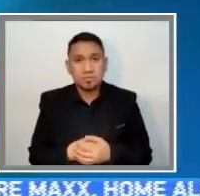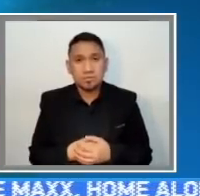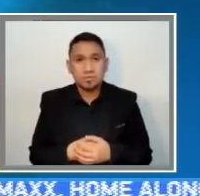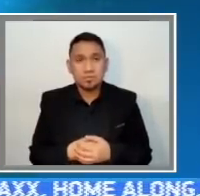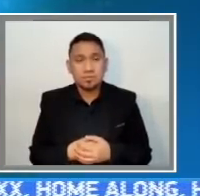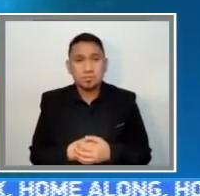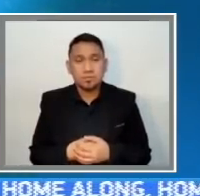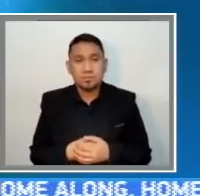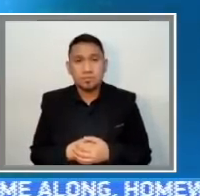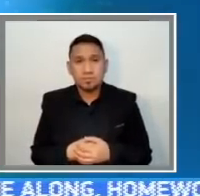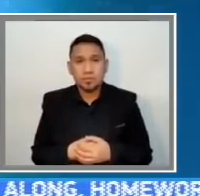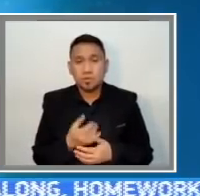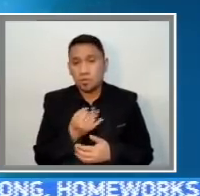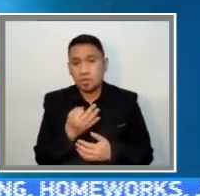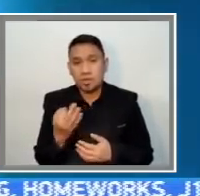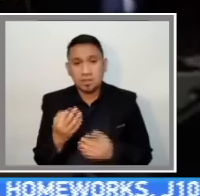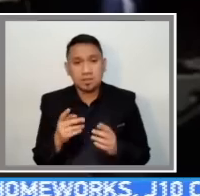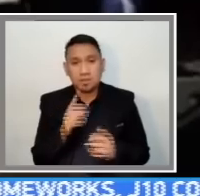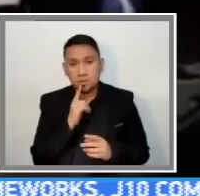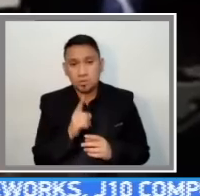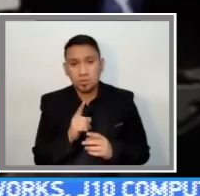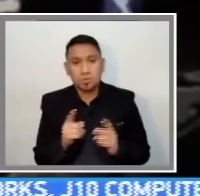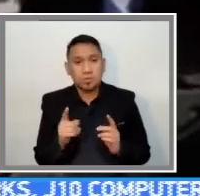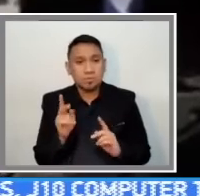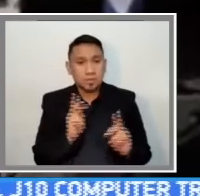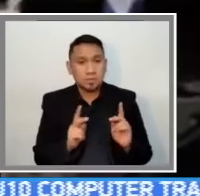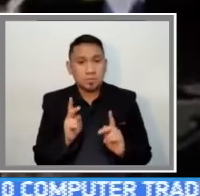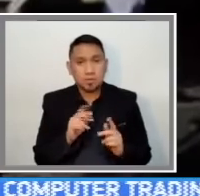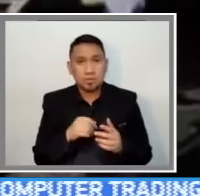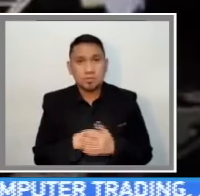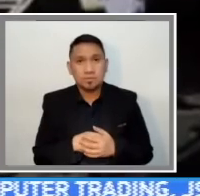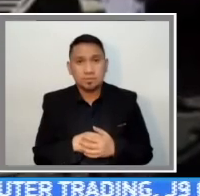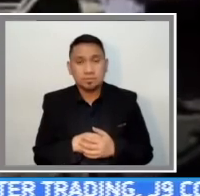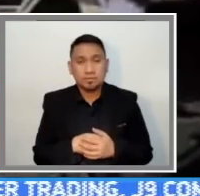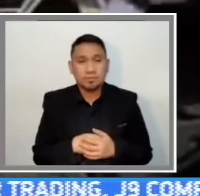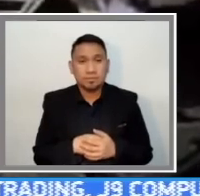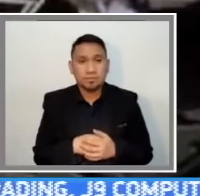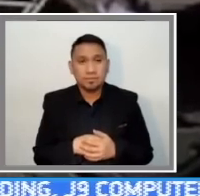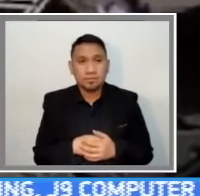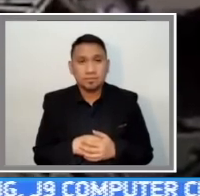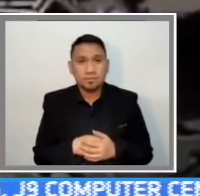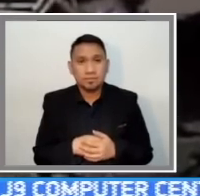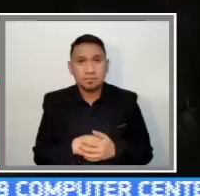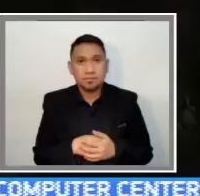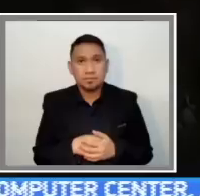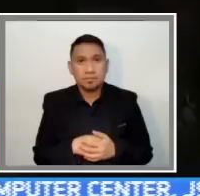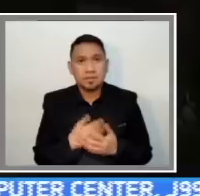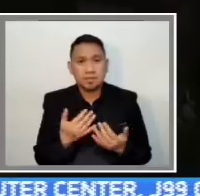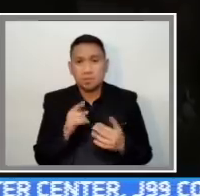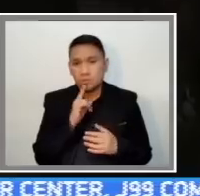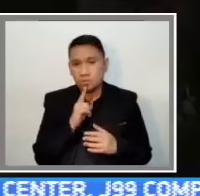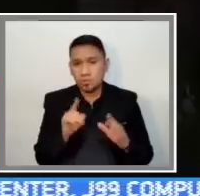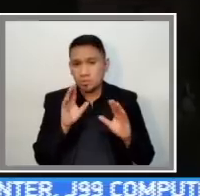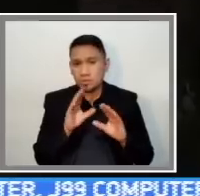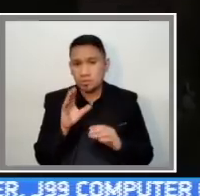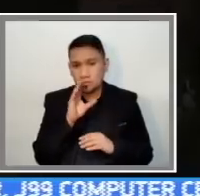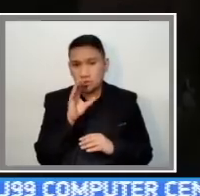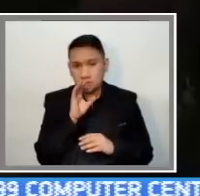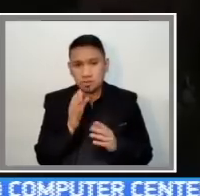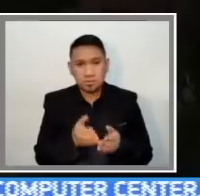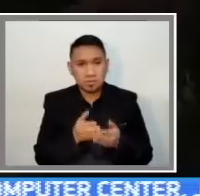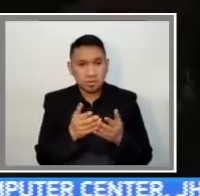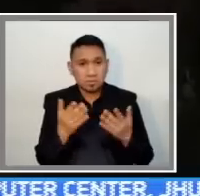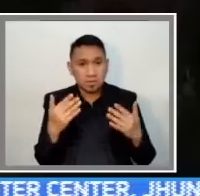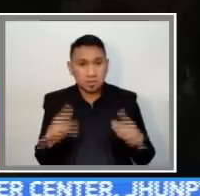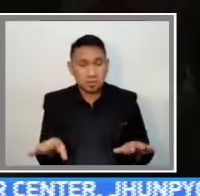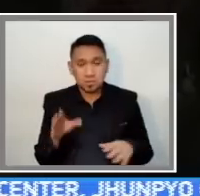yung number ng mga fall as referred to doon sa manifesto ng kasulat ng barko. At na-search na po ba yung barko tapos na yung paghahanap? Ako meron